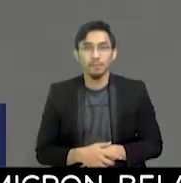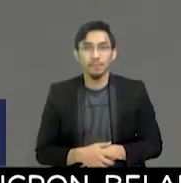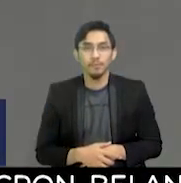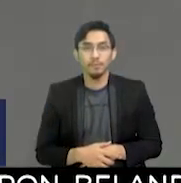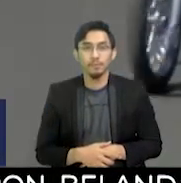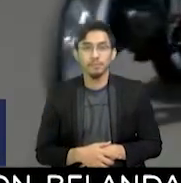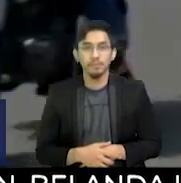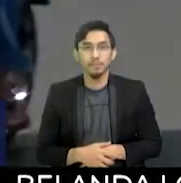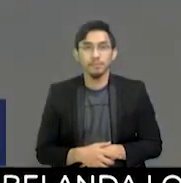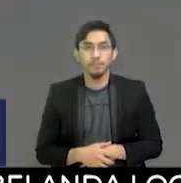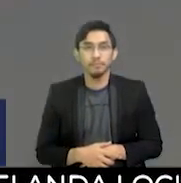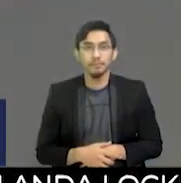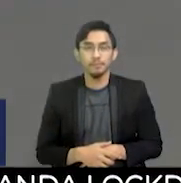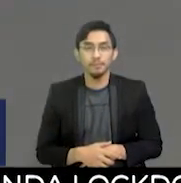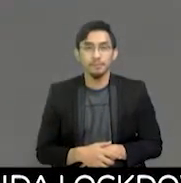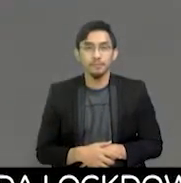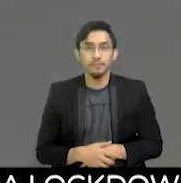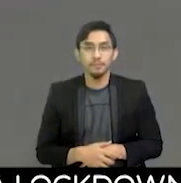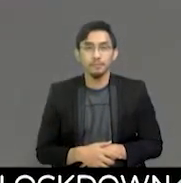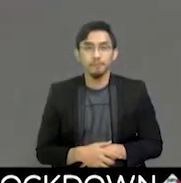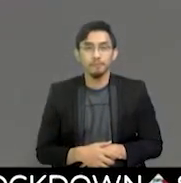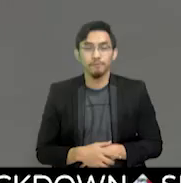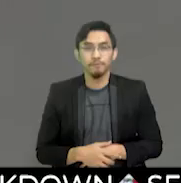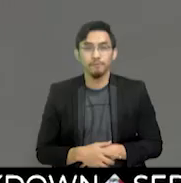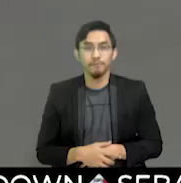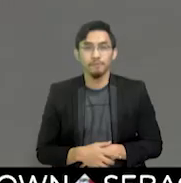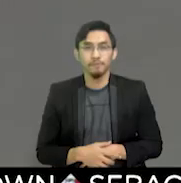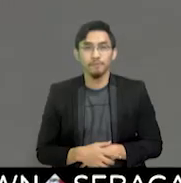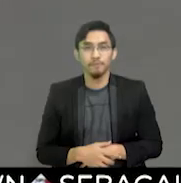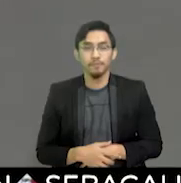Dari Kabupaten Bogor, Rizka Dior, Arif Tri, Rama Romadona, Sadu Santo, iNews melaporkan.